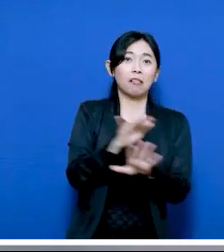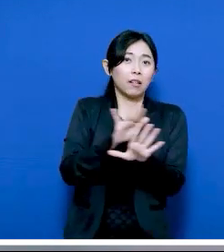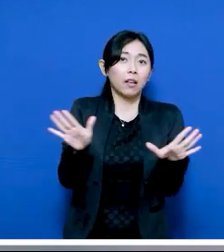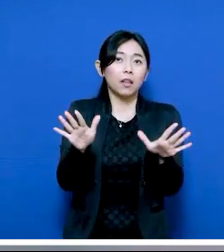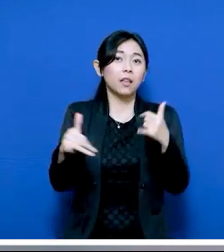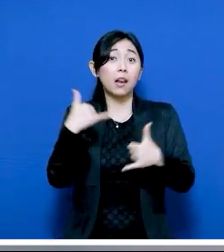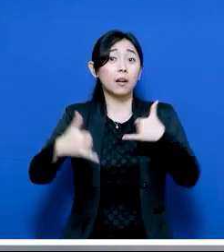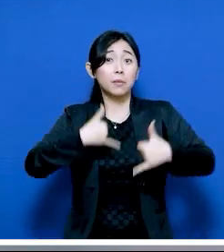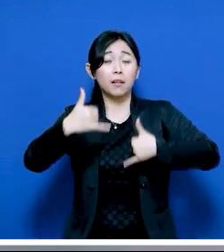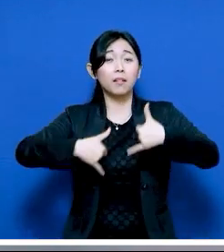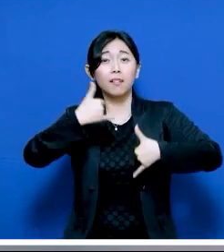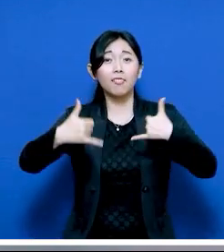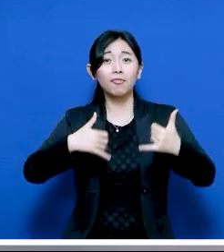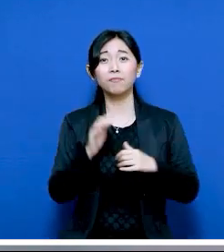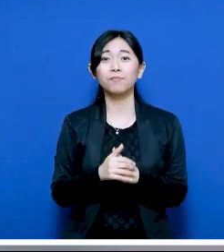tidak bergembira.